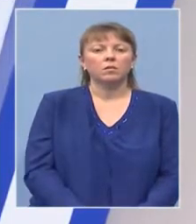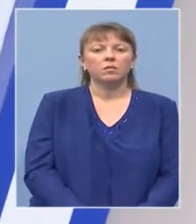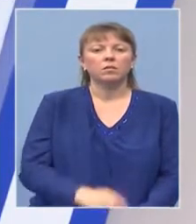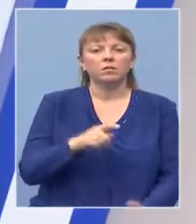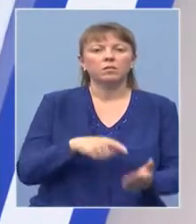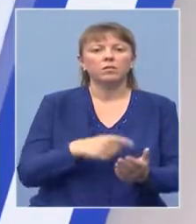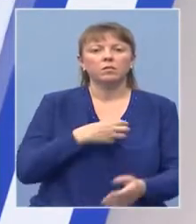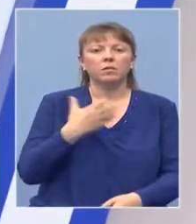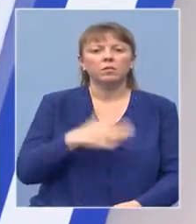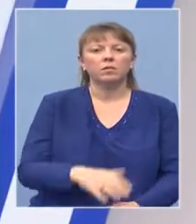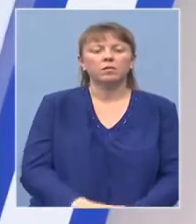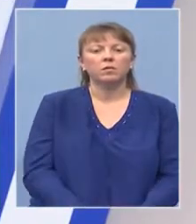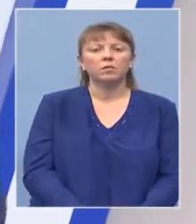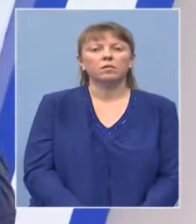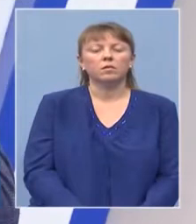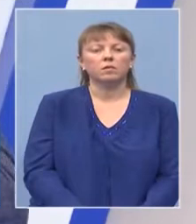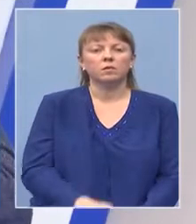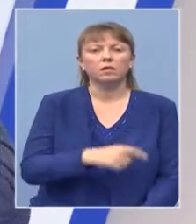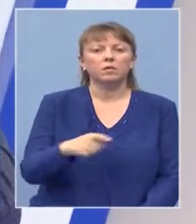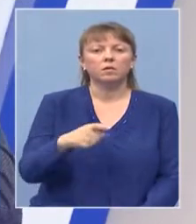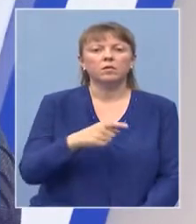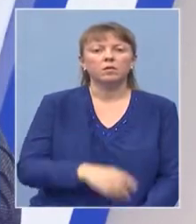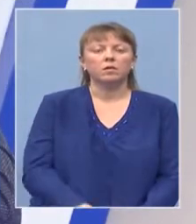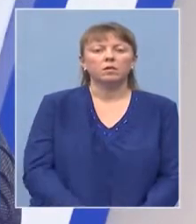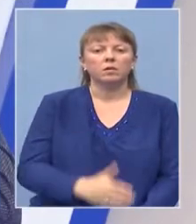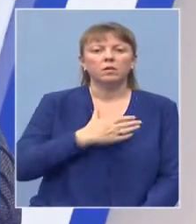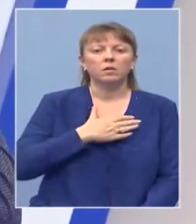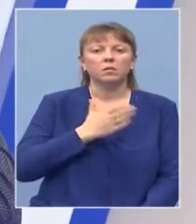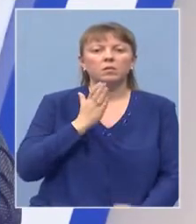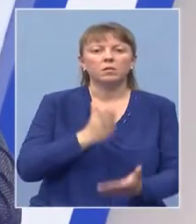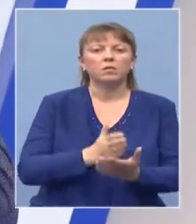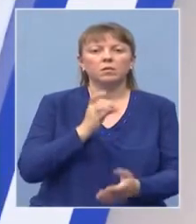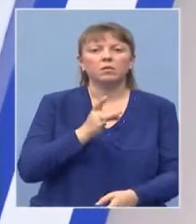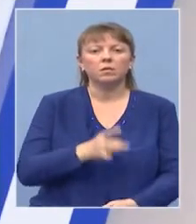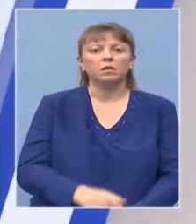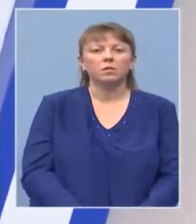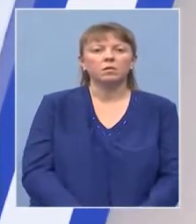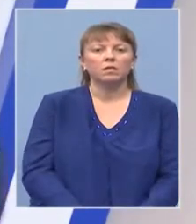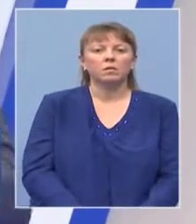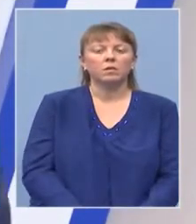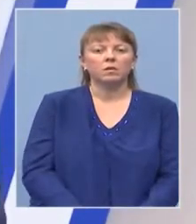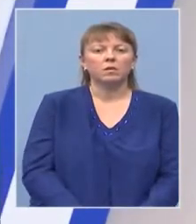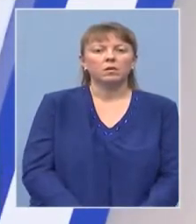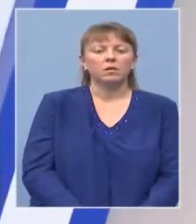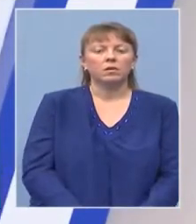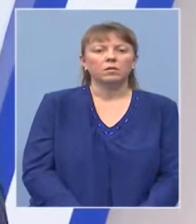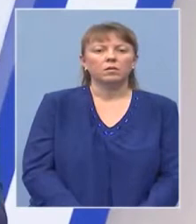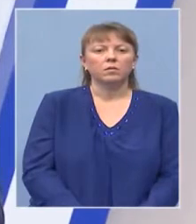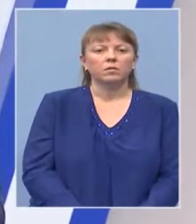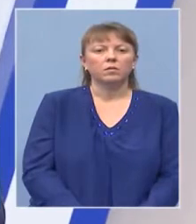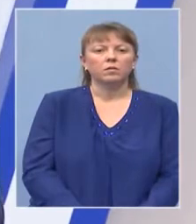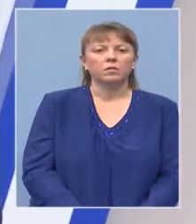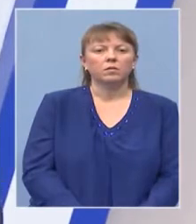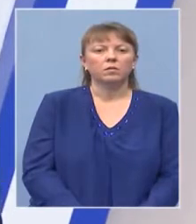Задавайте важные, ключевые для вас вопросы в течение всего нашего прямого эфира. Итак, традиционный вопрос, с которого мы